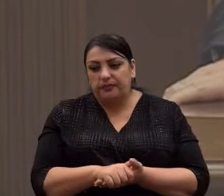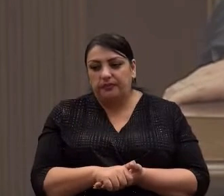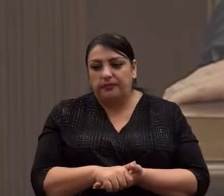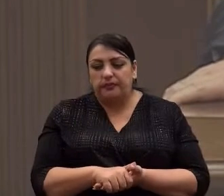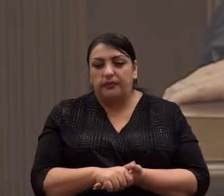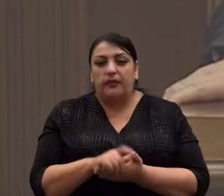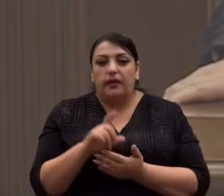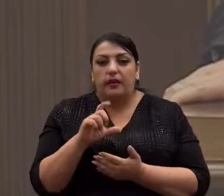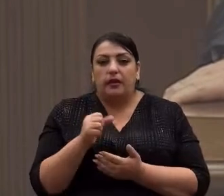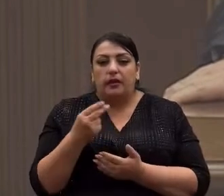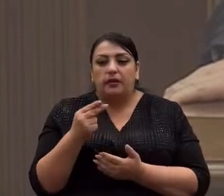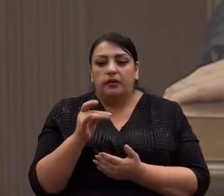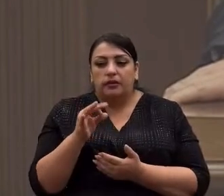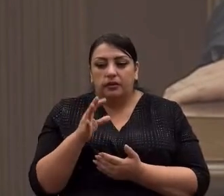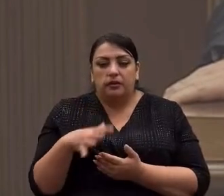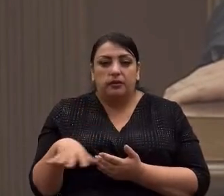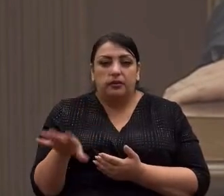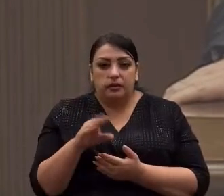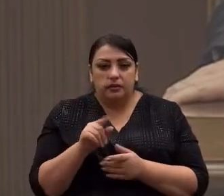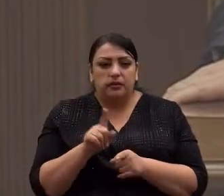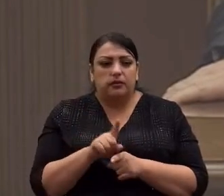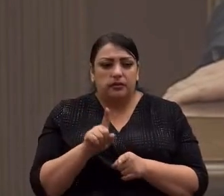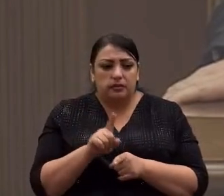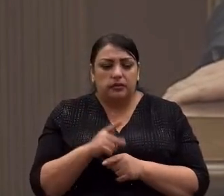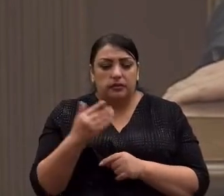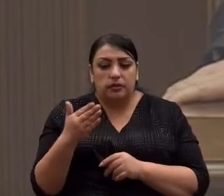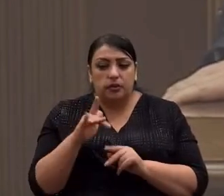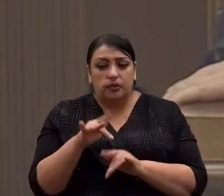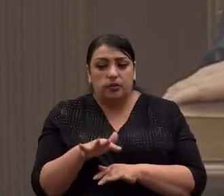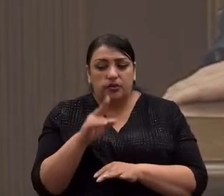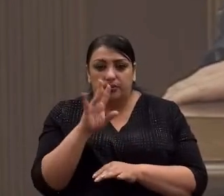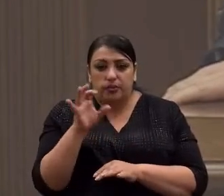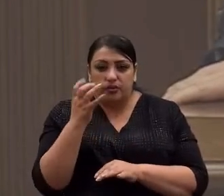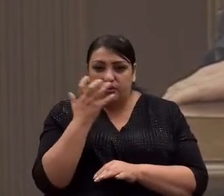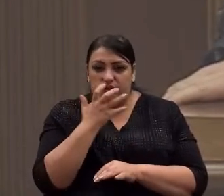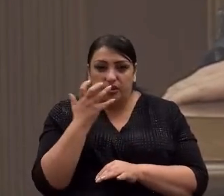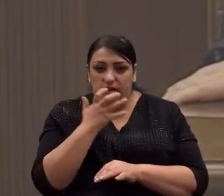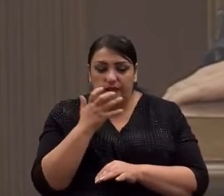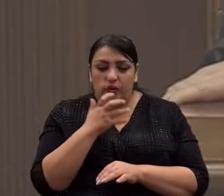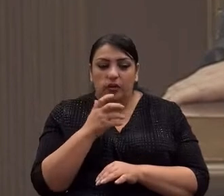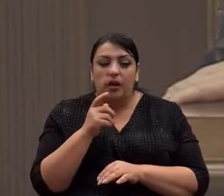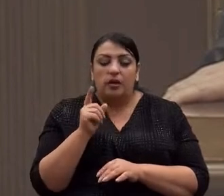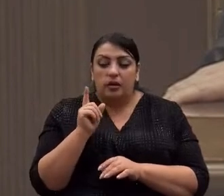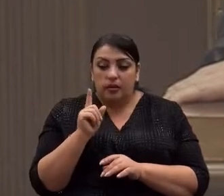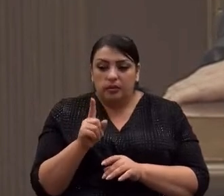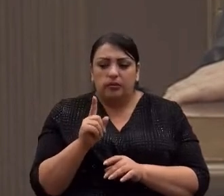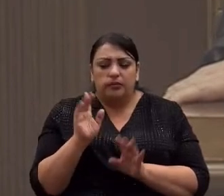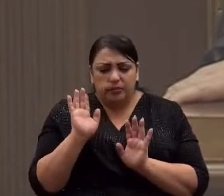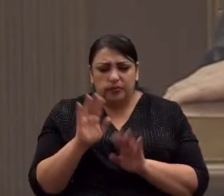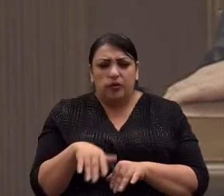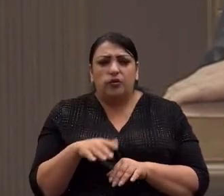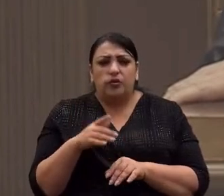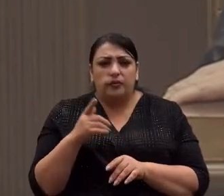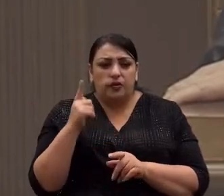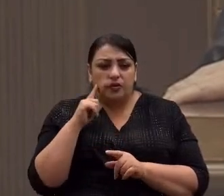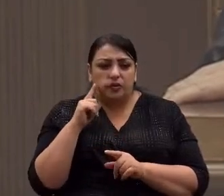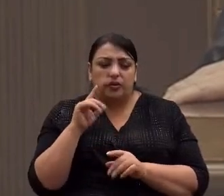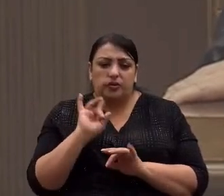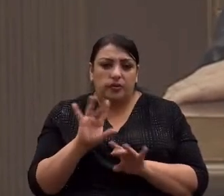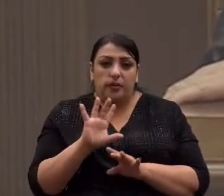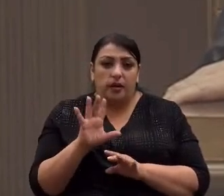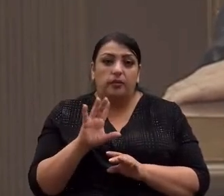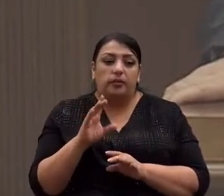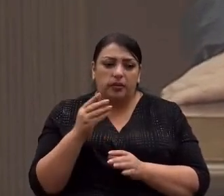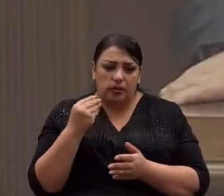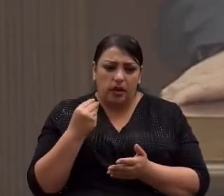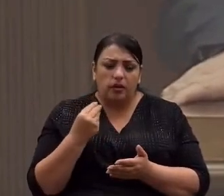պարոն Խաչատրյան։ Ձեր արածը շատերը չեն տեսնում, այդպես է պայմանավորված, պետք է չհրապարակվի։ Բայց դուք բաներ պատմեցիք, որ